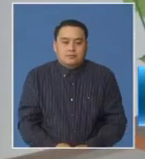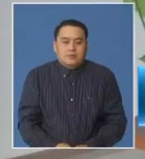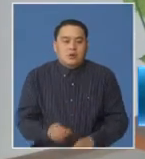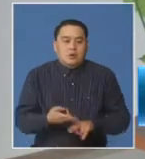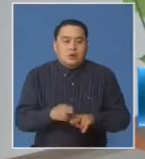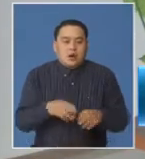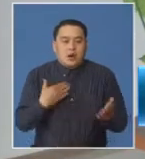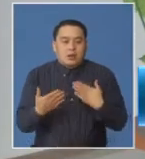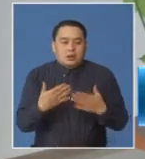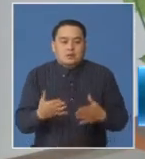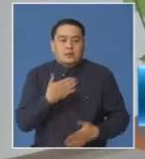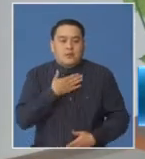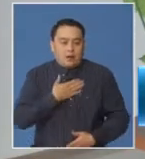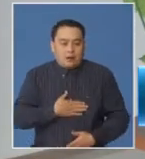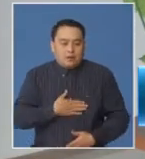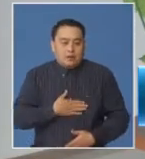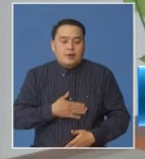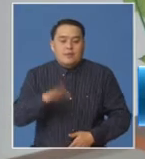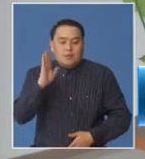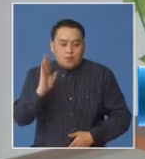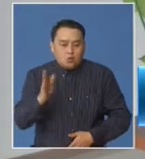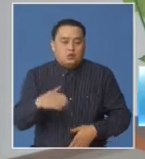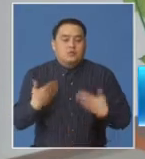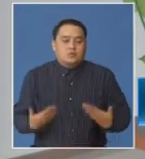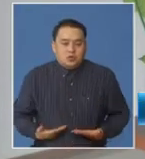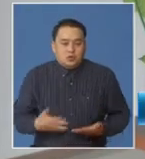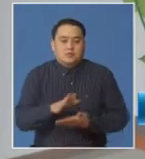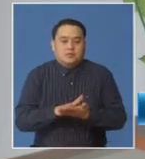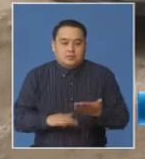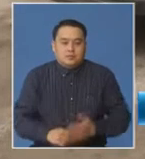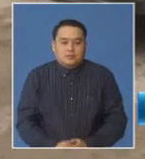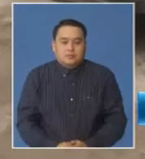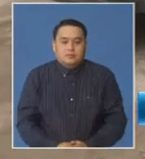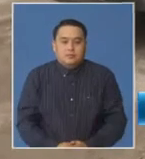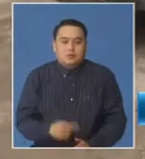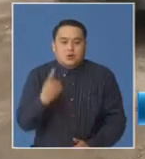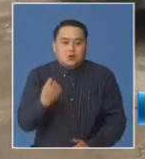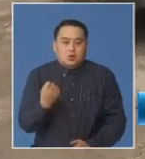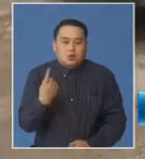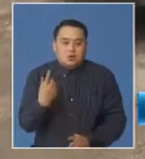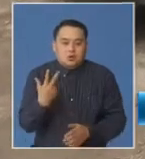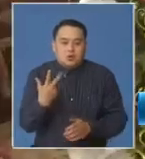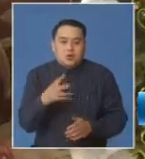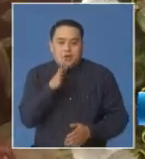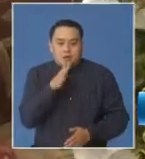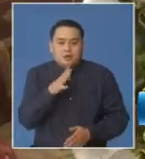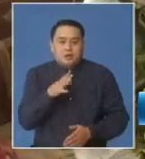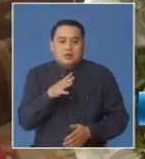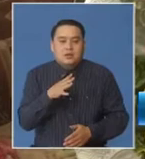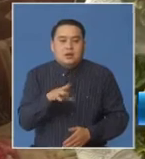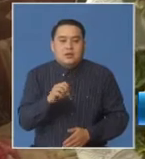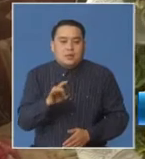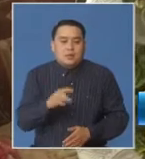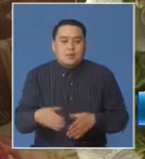Подобное отношение к нам очень приятно. Надеюсь, и дальше будем жить в мире и согласии». К 103-летней Сеймхан Алимказыкызы из аула